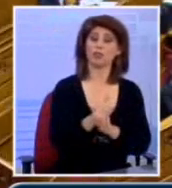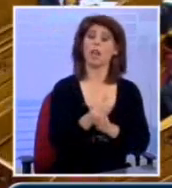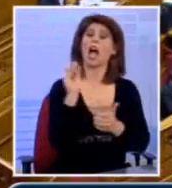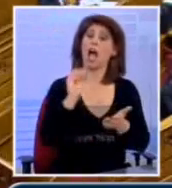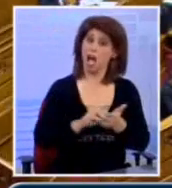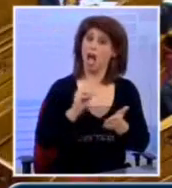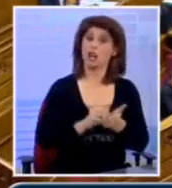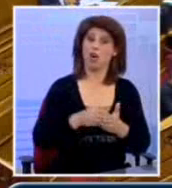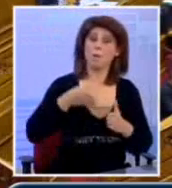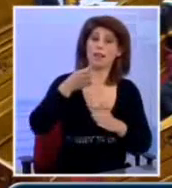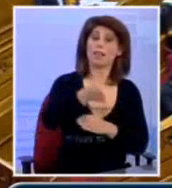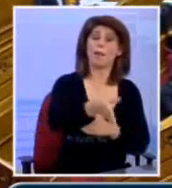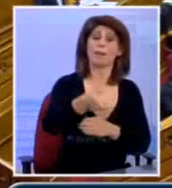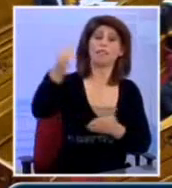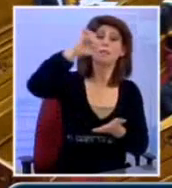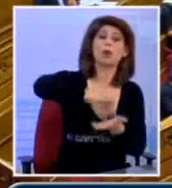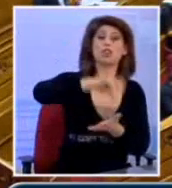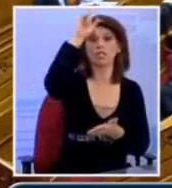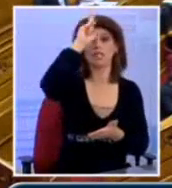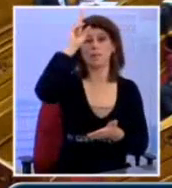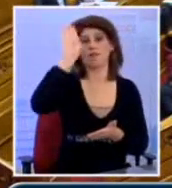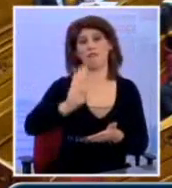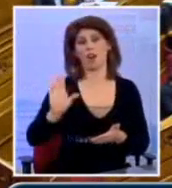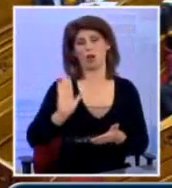και μέσα στο Βερολίνο.